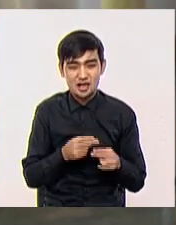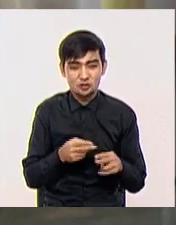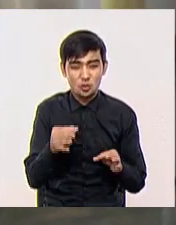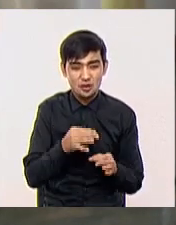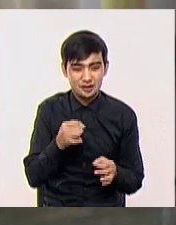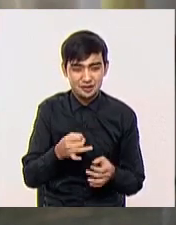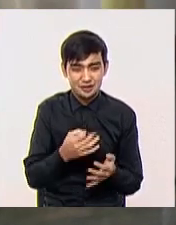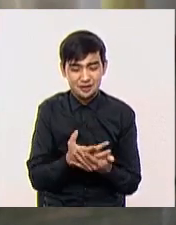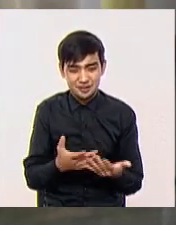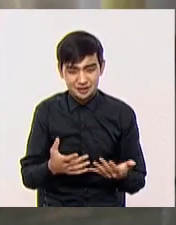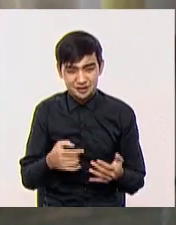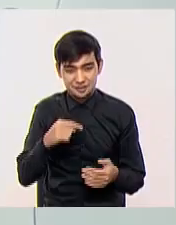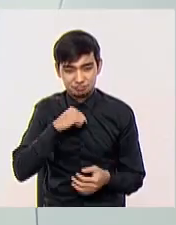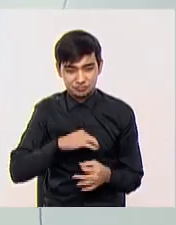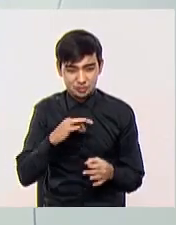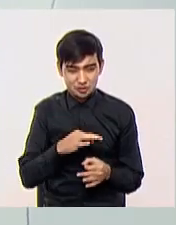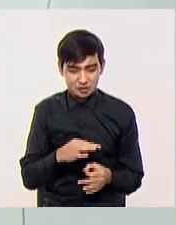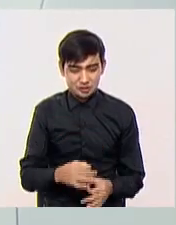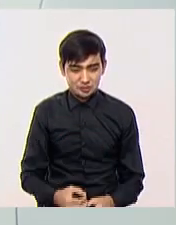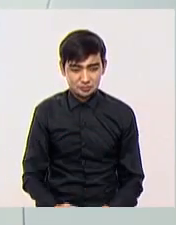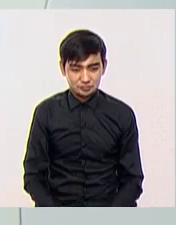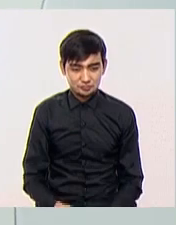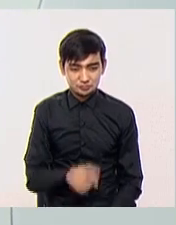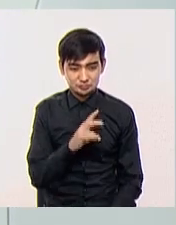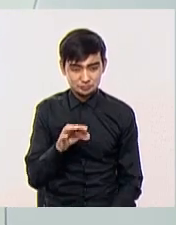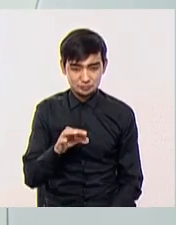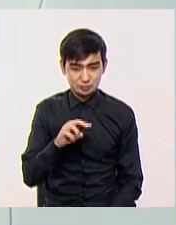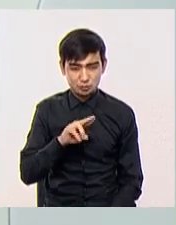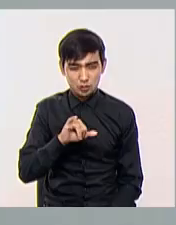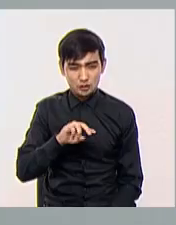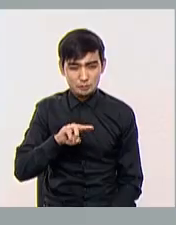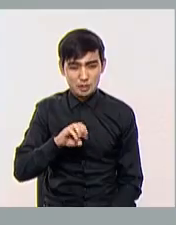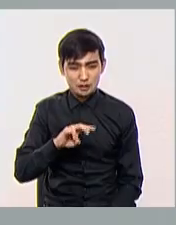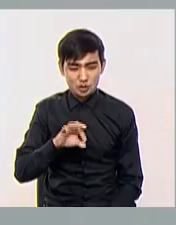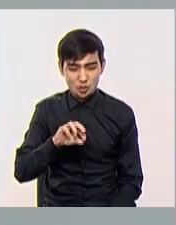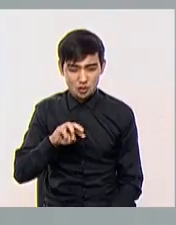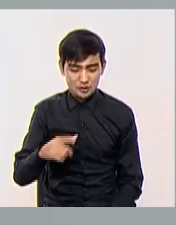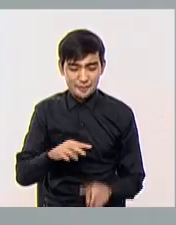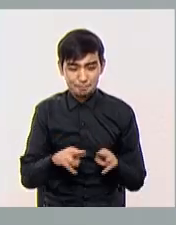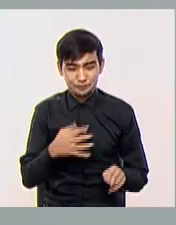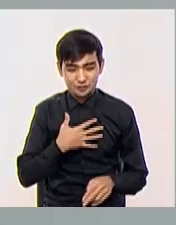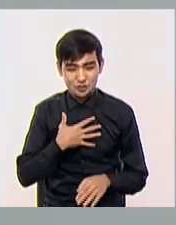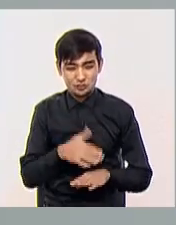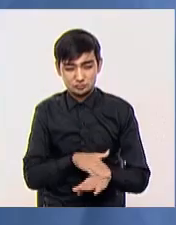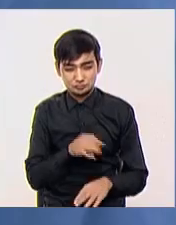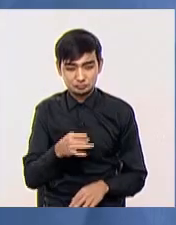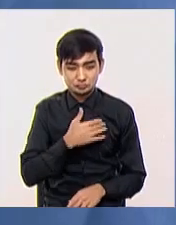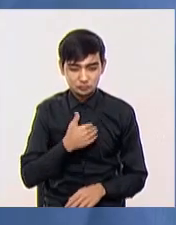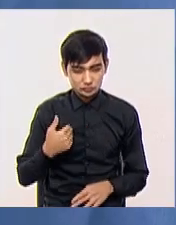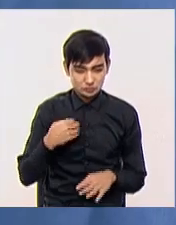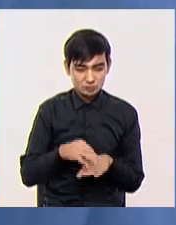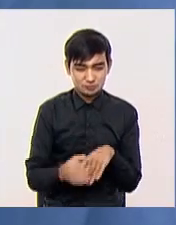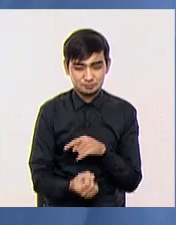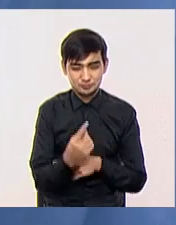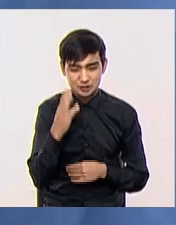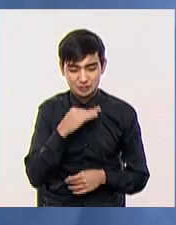разные соединения органические. Но пульмонологи считают, что длительное вдыхание такой пыли приводит к бронхолегочным